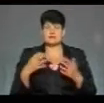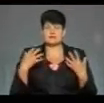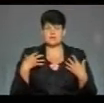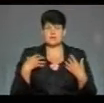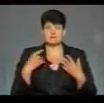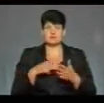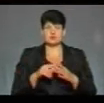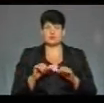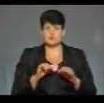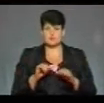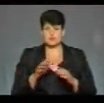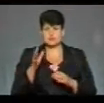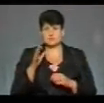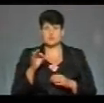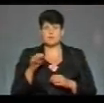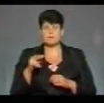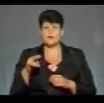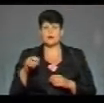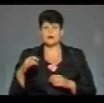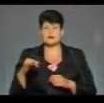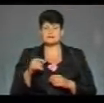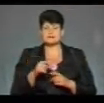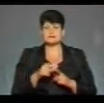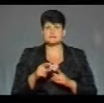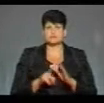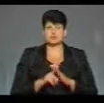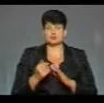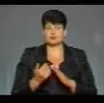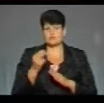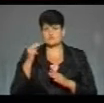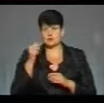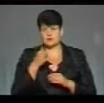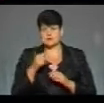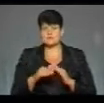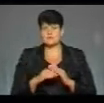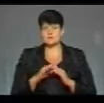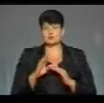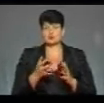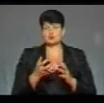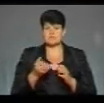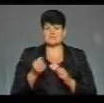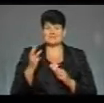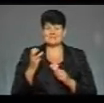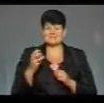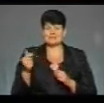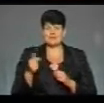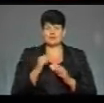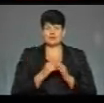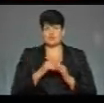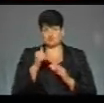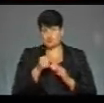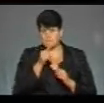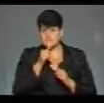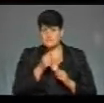міського управління освіти Ольга Похиляк. За її словами, з початку нового навчального року стипендіати будуть отримувати 300 гривень щомісяця.